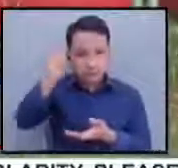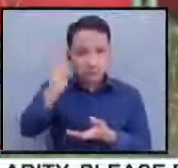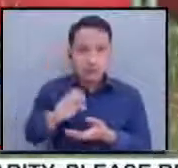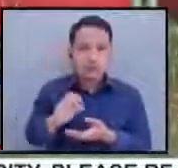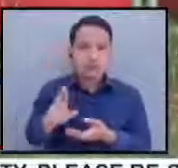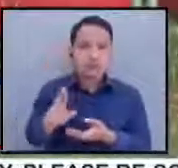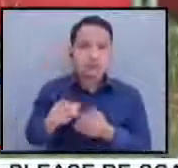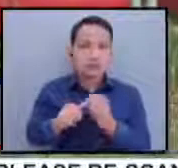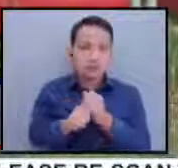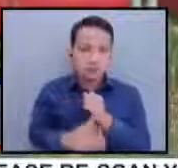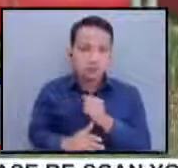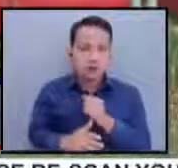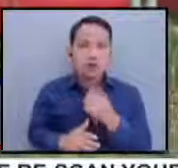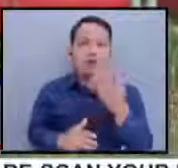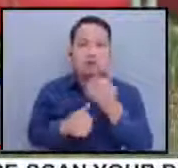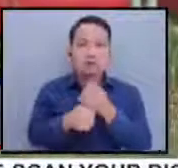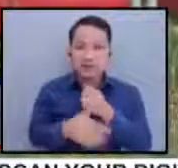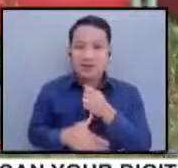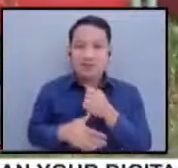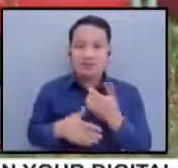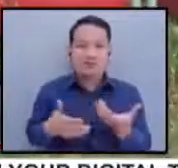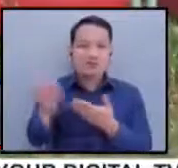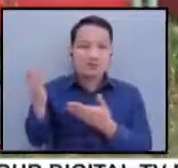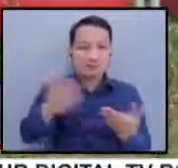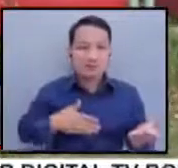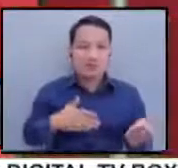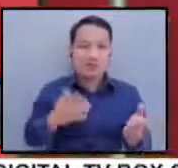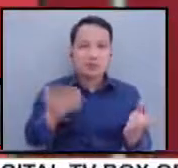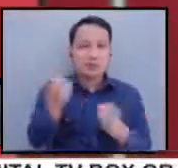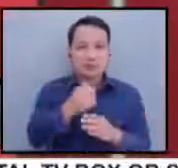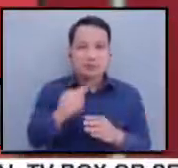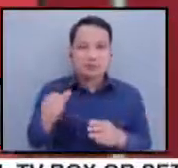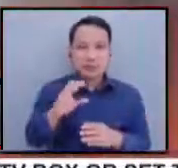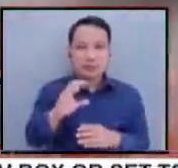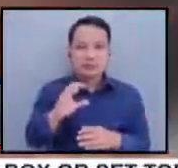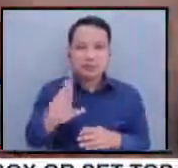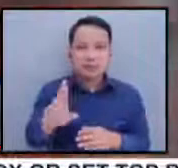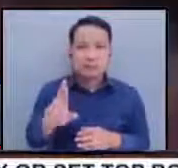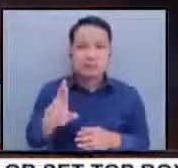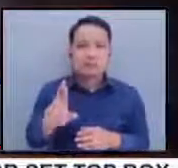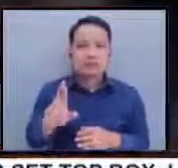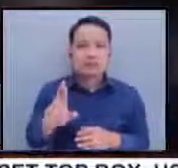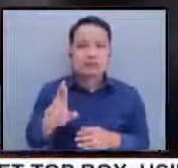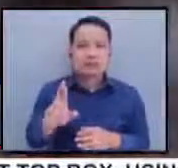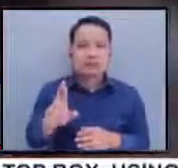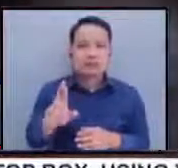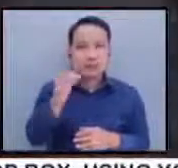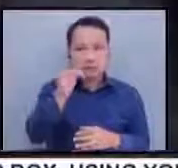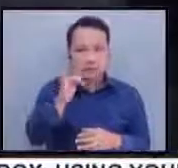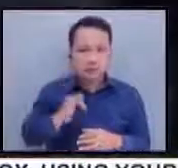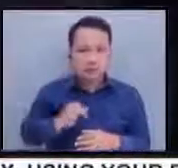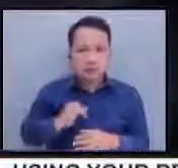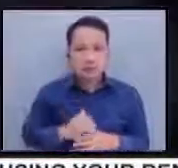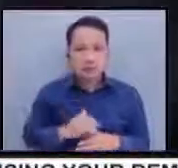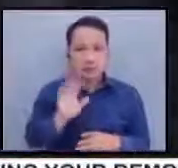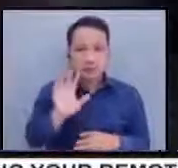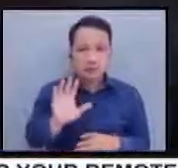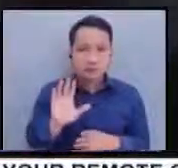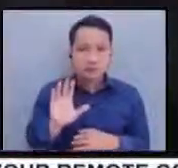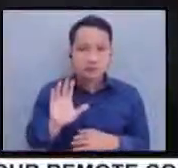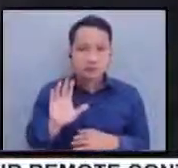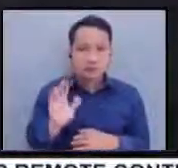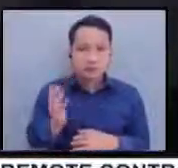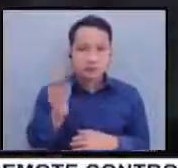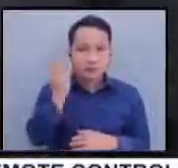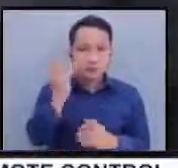dudumi dahil wala pang nagpadala ng kahit portalets para sa kanila. Kahapon, pasado alas 5 ng umaga, sumiklab